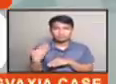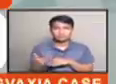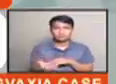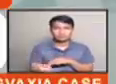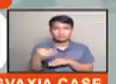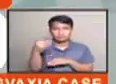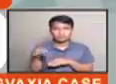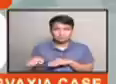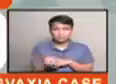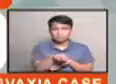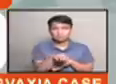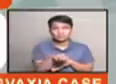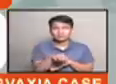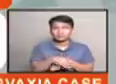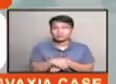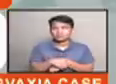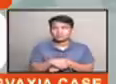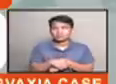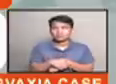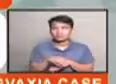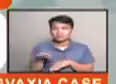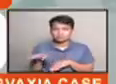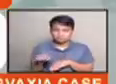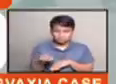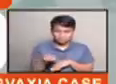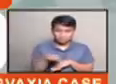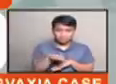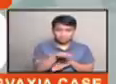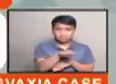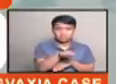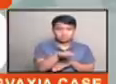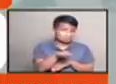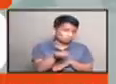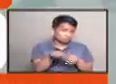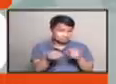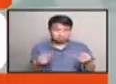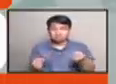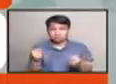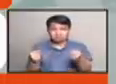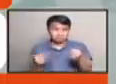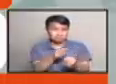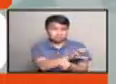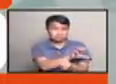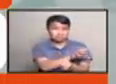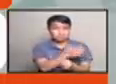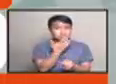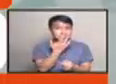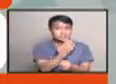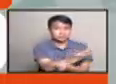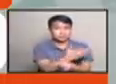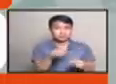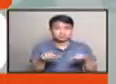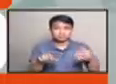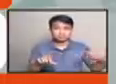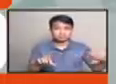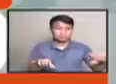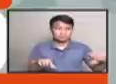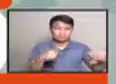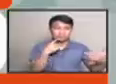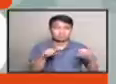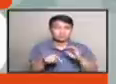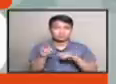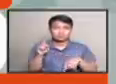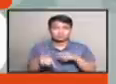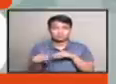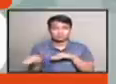niya. Magsiserve po siya without looking at the side mirror before magsiserve po sana siya. Hindi, at nung